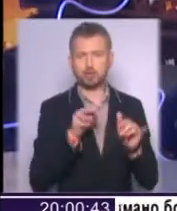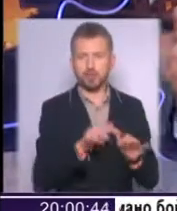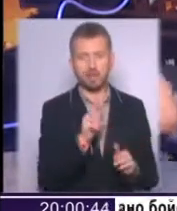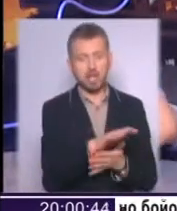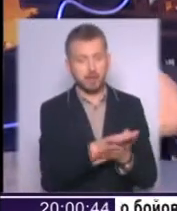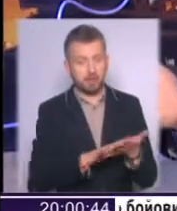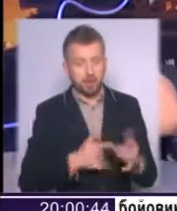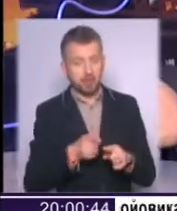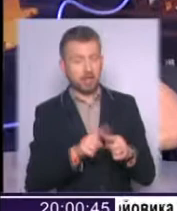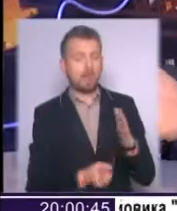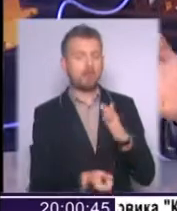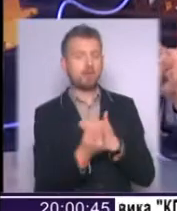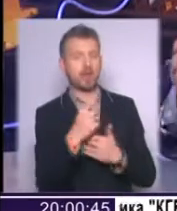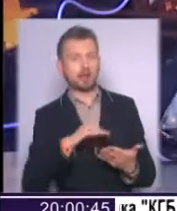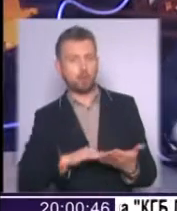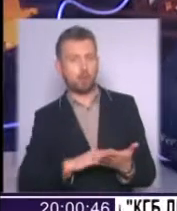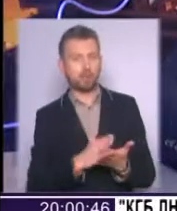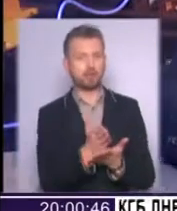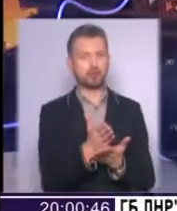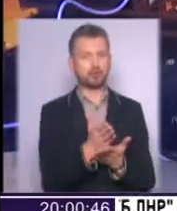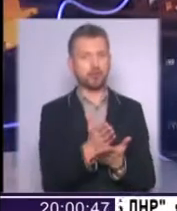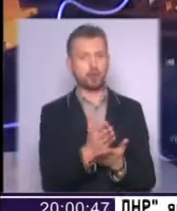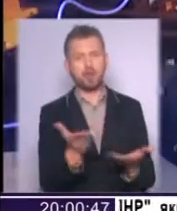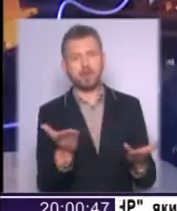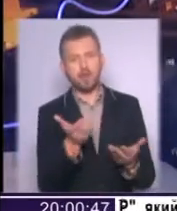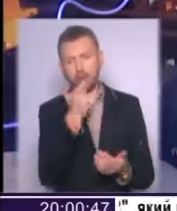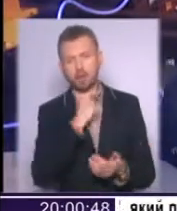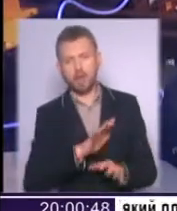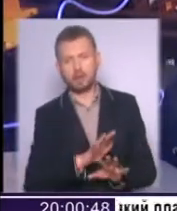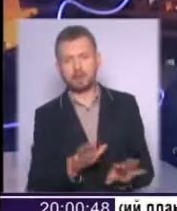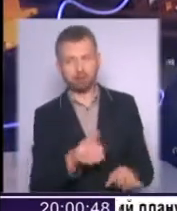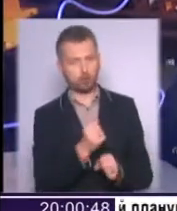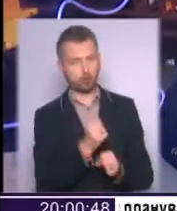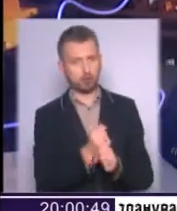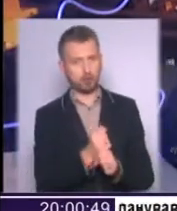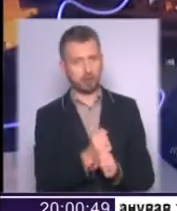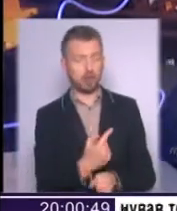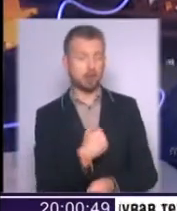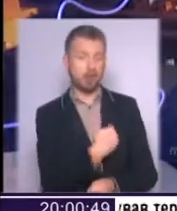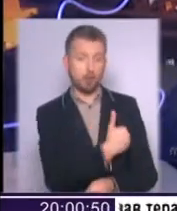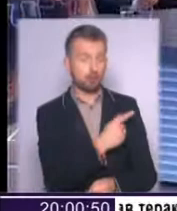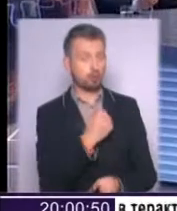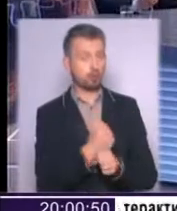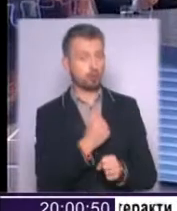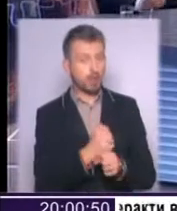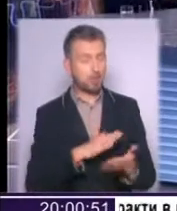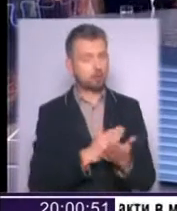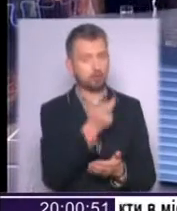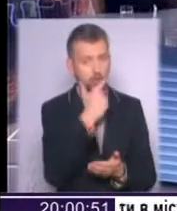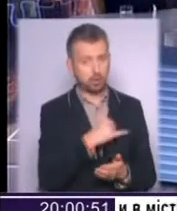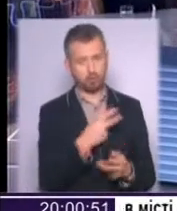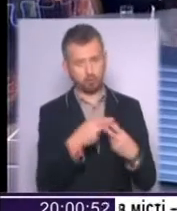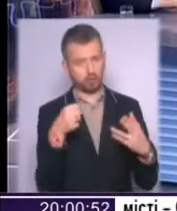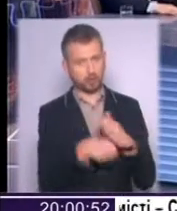це виявляється політично якось неетично зробити. Так я от хочу, щоб зробили політично, ні, етично і посадили.